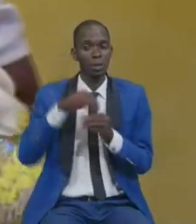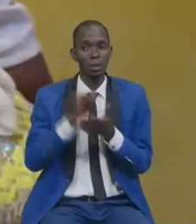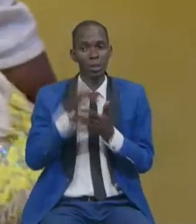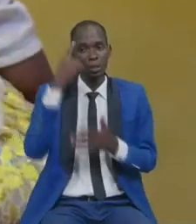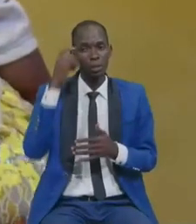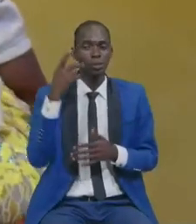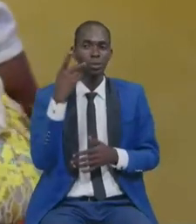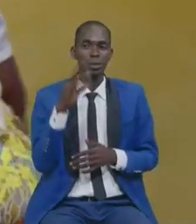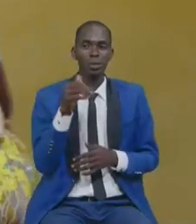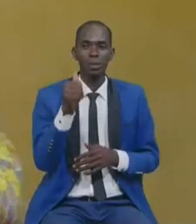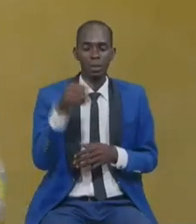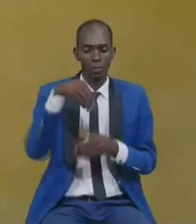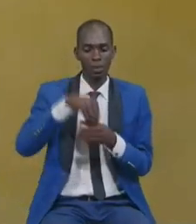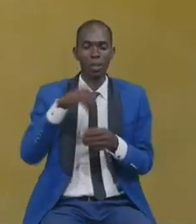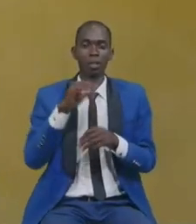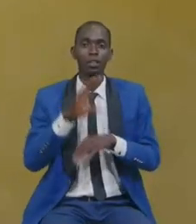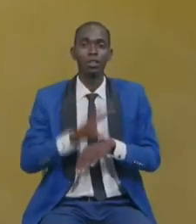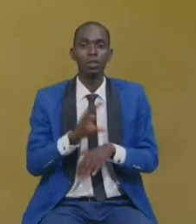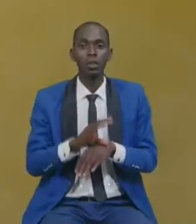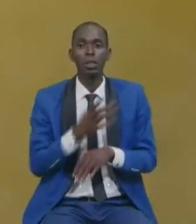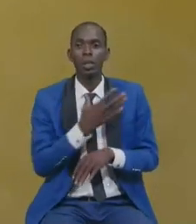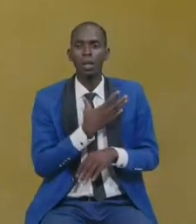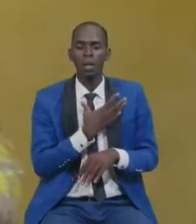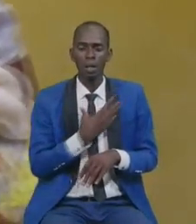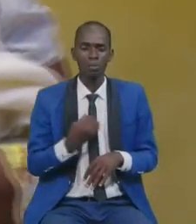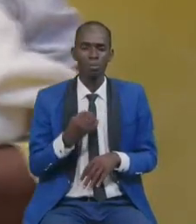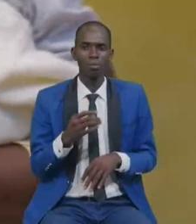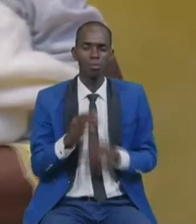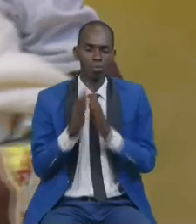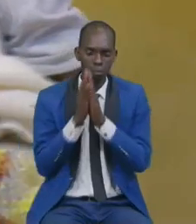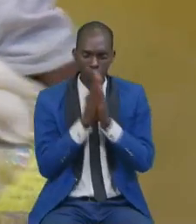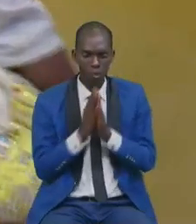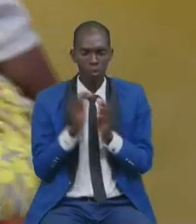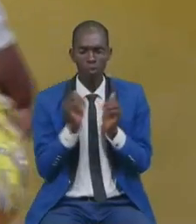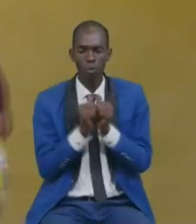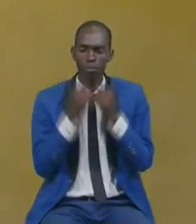Je me suis vu à l'église et je priais et je pleurais.